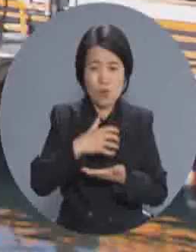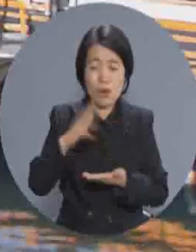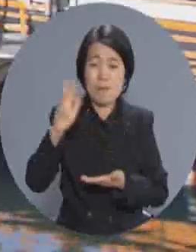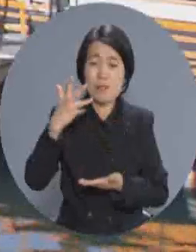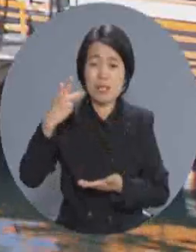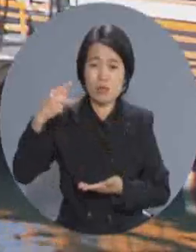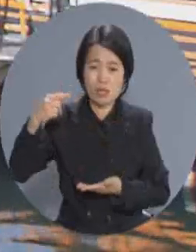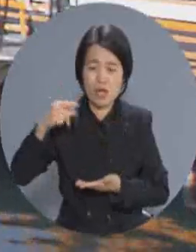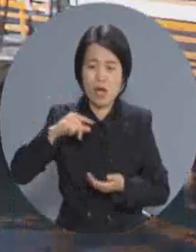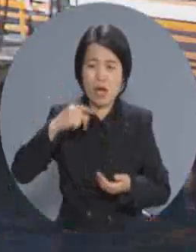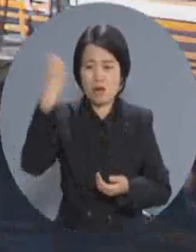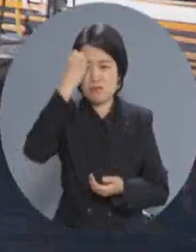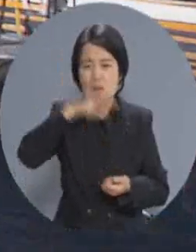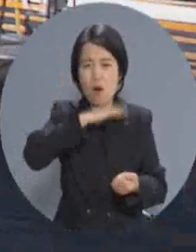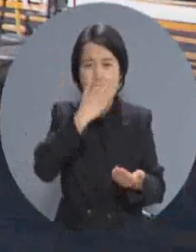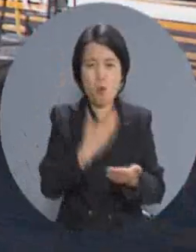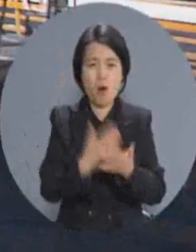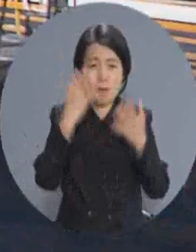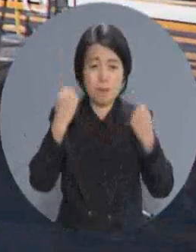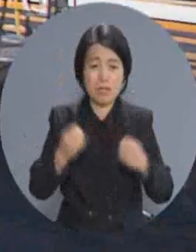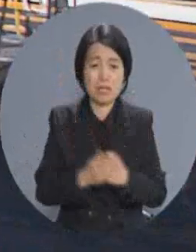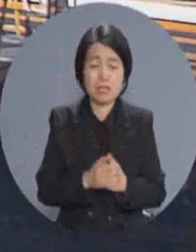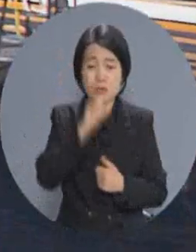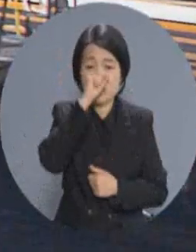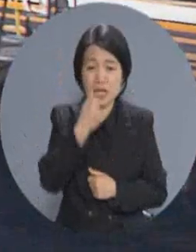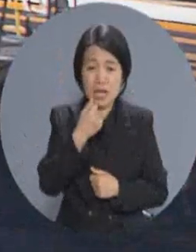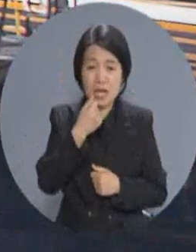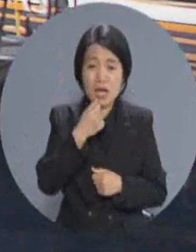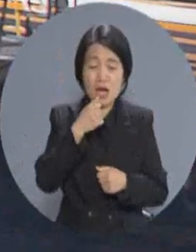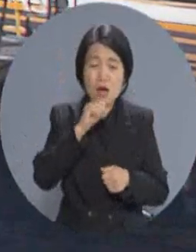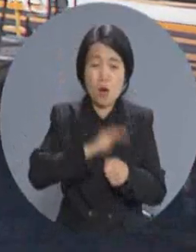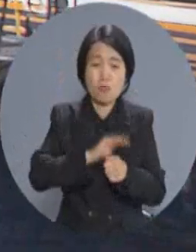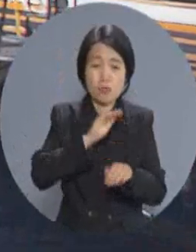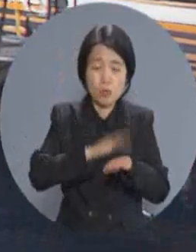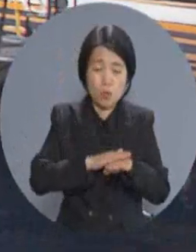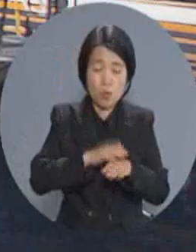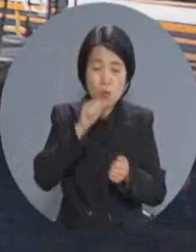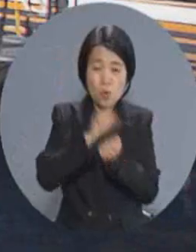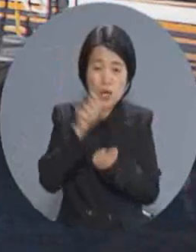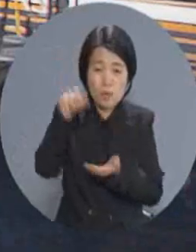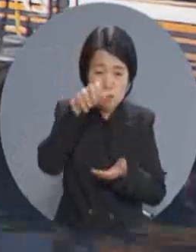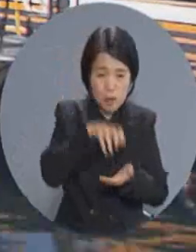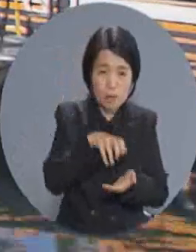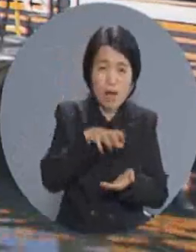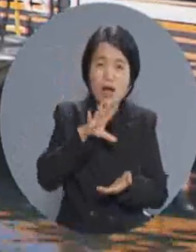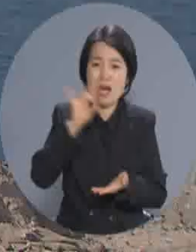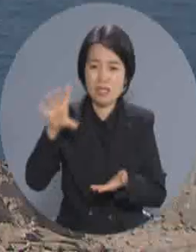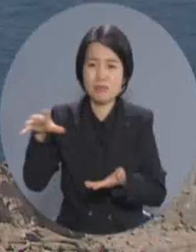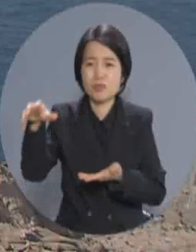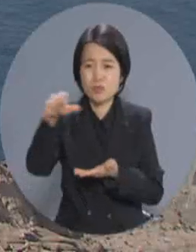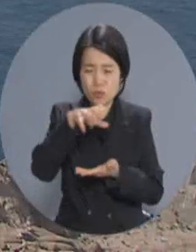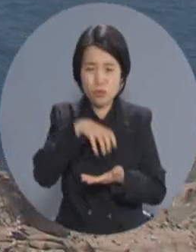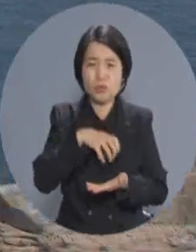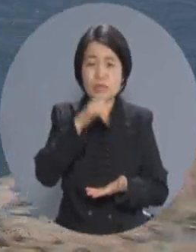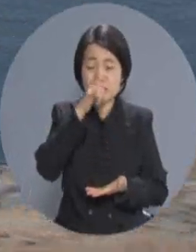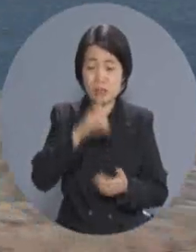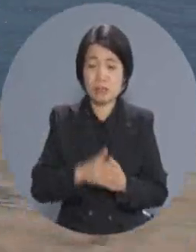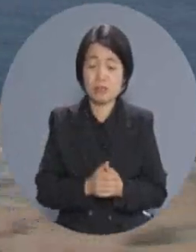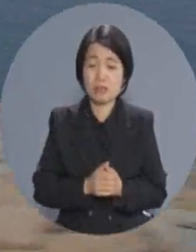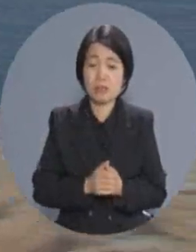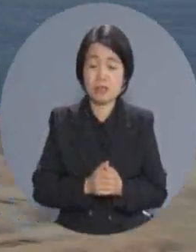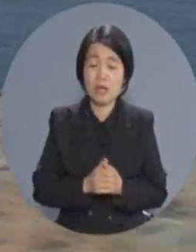넘습니다 굉장히 안좋았어요 거북선이나 뭐 따로 간다든지 한번 내려 있으면 주사 갖고 오기도 하고 그래요